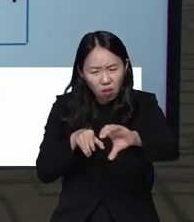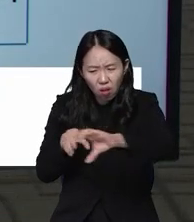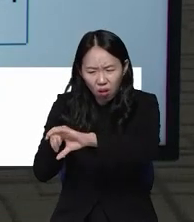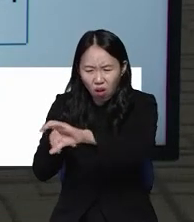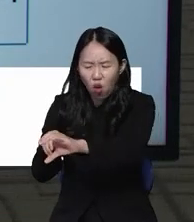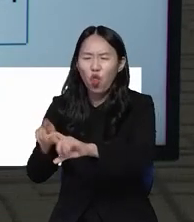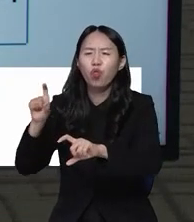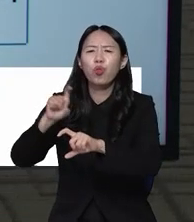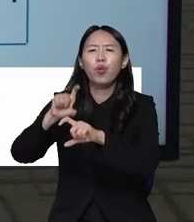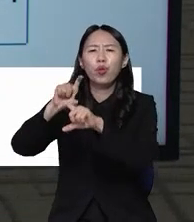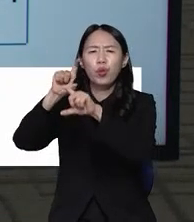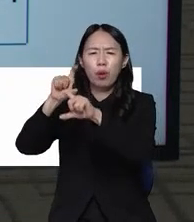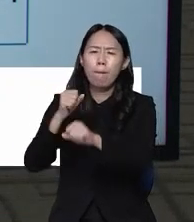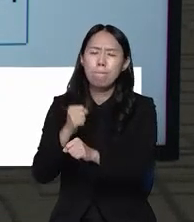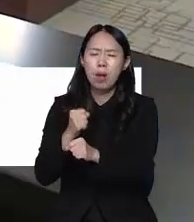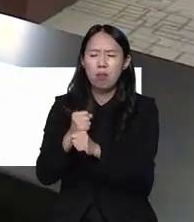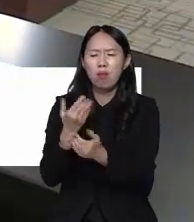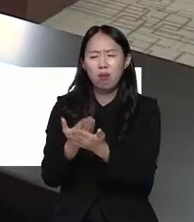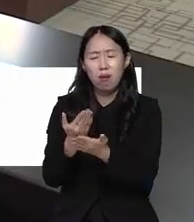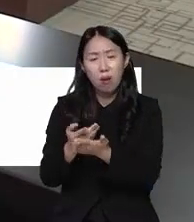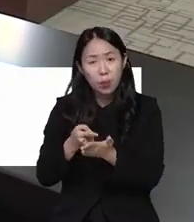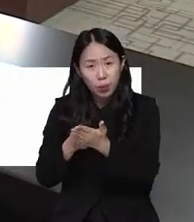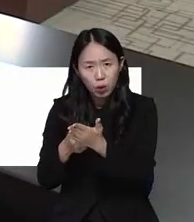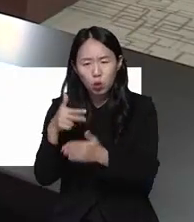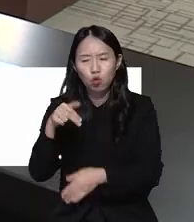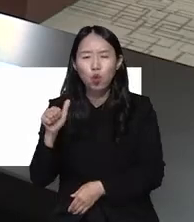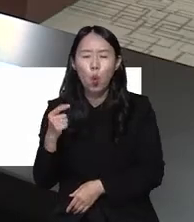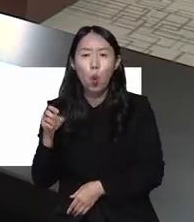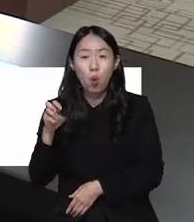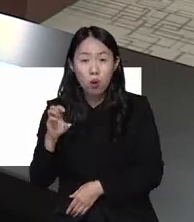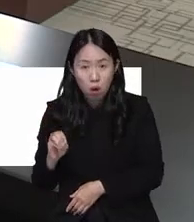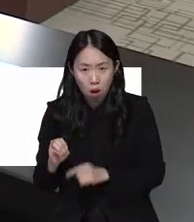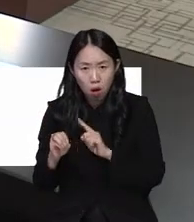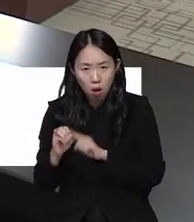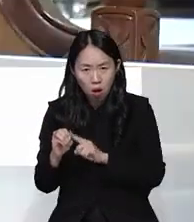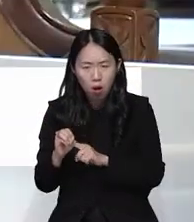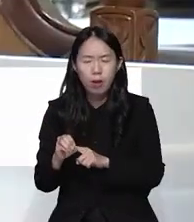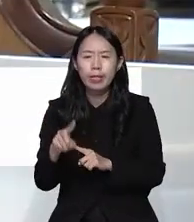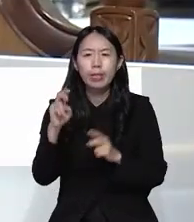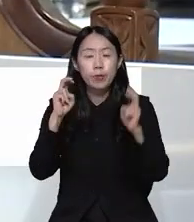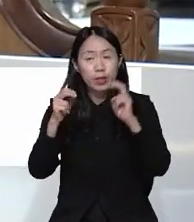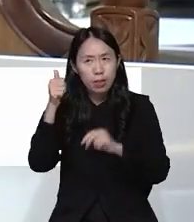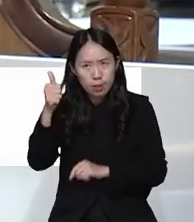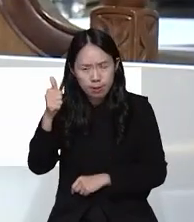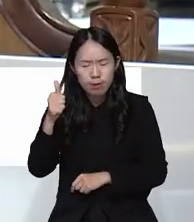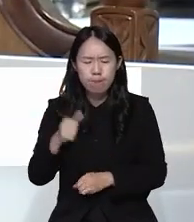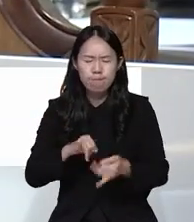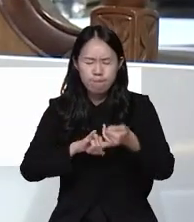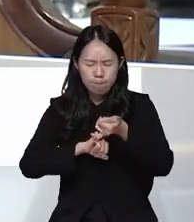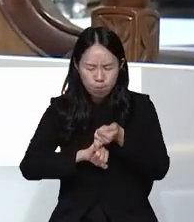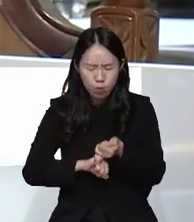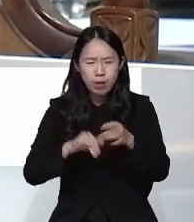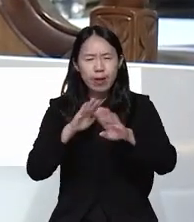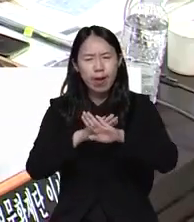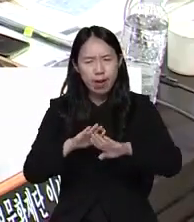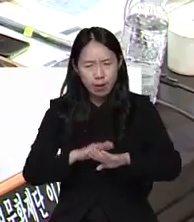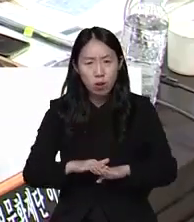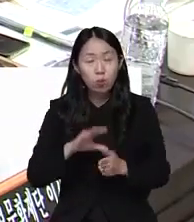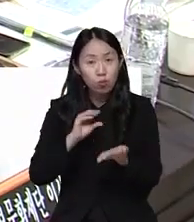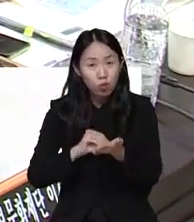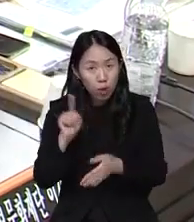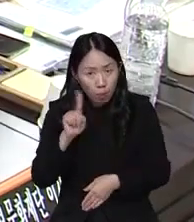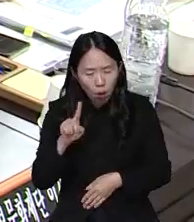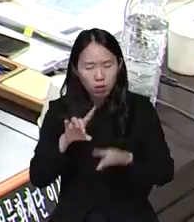전력망을 빠르게 갖춰달라고 촉구했고 주호영 의원은 김동철 사장이 임기 내에 반드시 해결해야 할 과제로